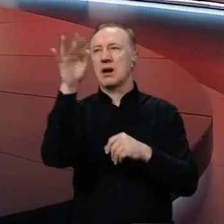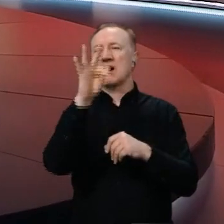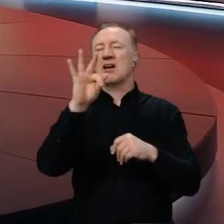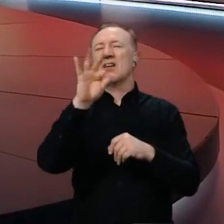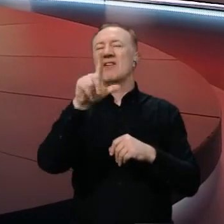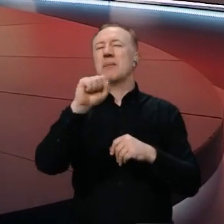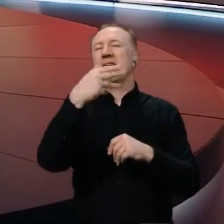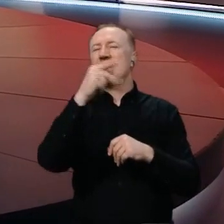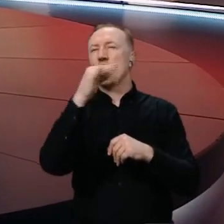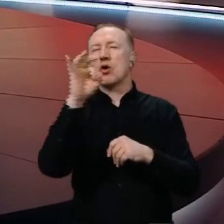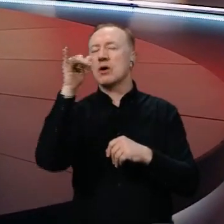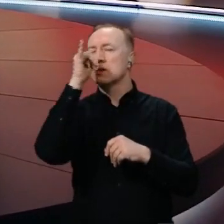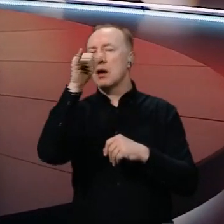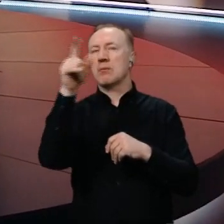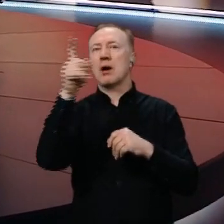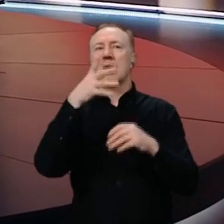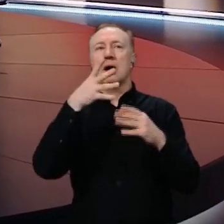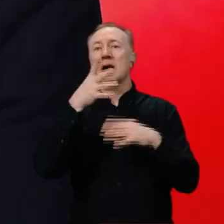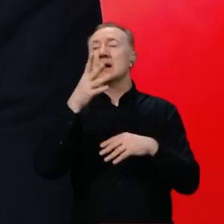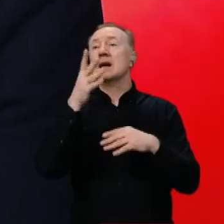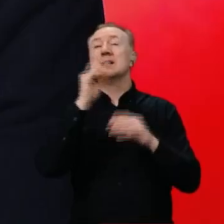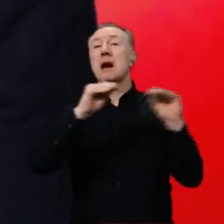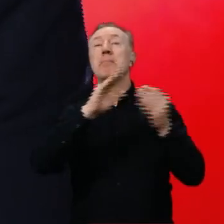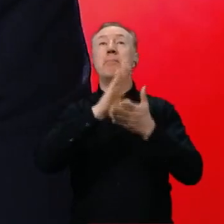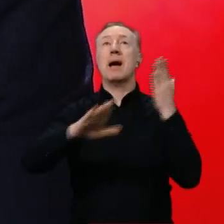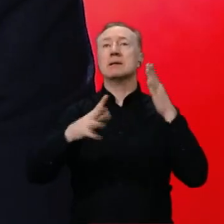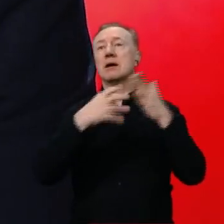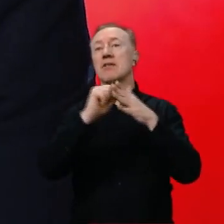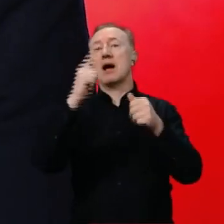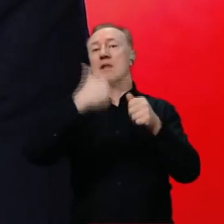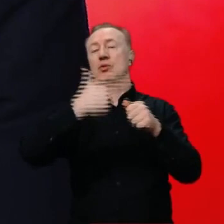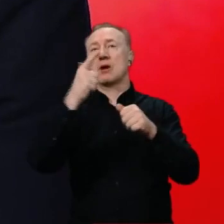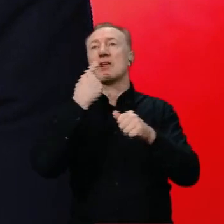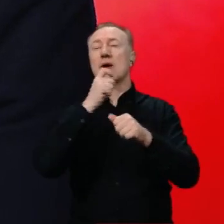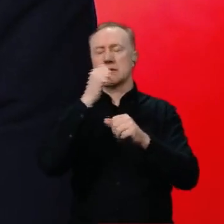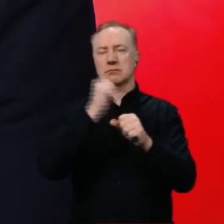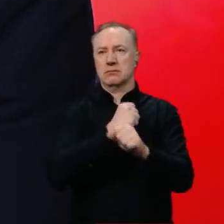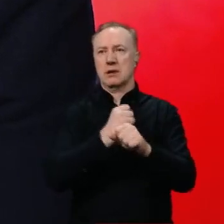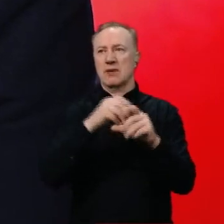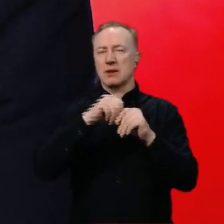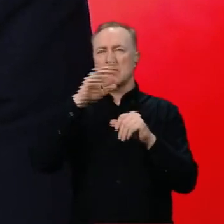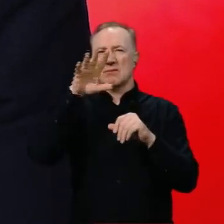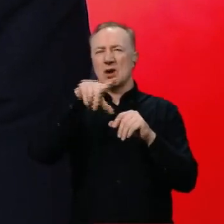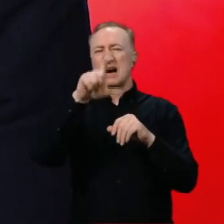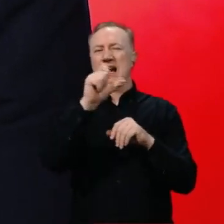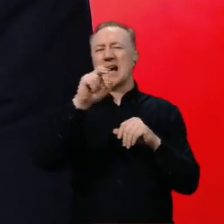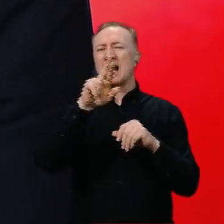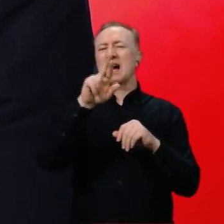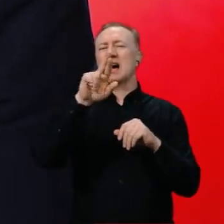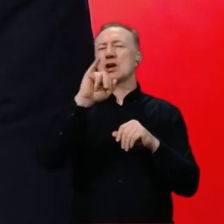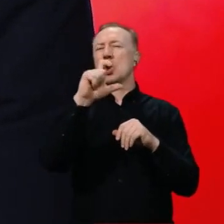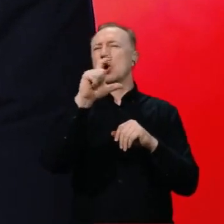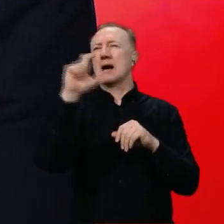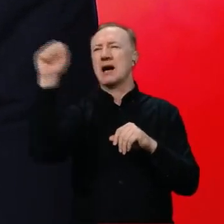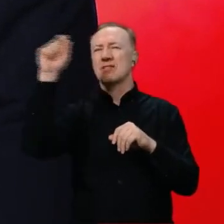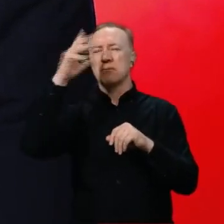jest Carioca, mistrzostwa stanowe, które są bardzo poważnie traktowane, a już 10 chyba kwietnia